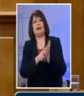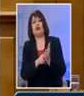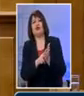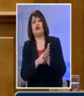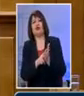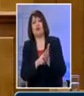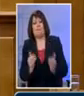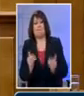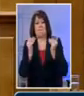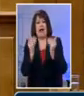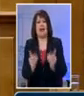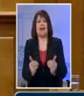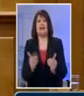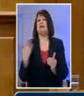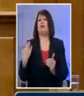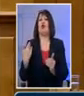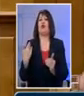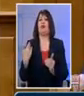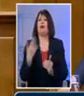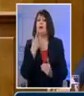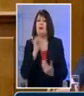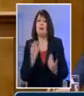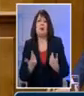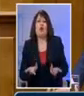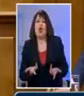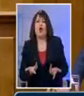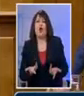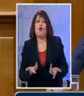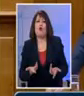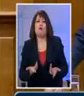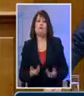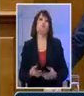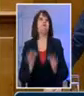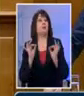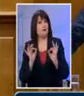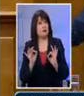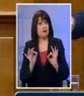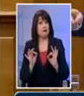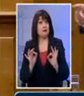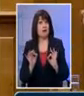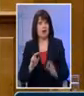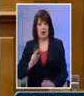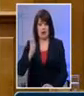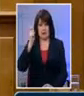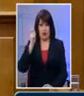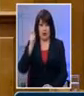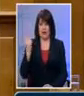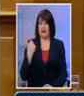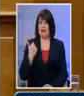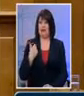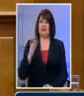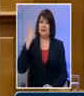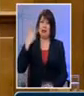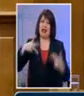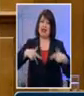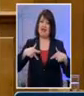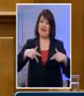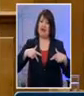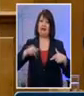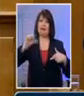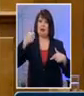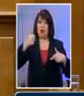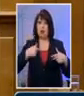την παράταση της προηγούμενης. Γιατί? Και μάλιστα μια αντιπολίτευση που όσο ήταν κυβέρνηση, η πρώτη πράξη